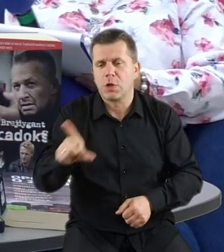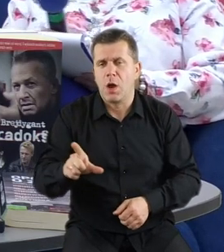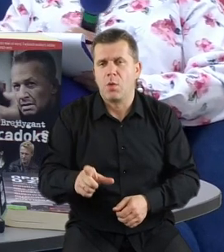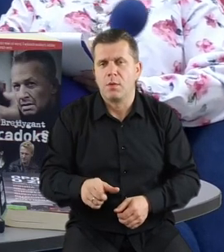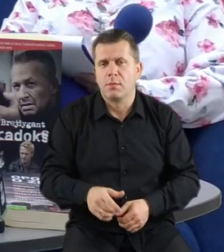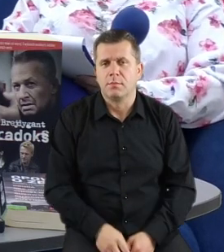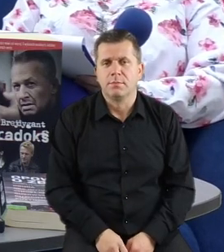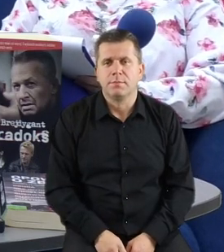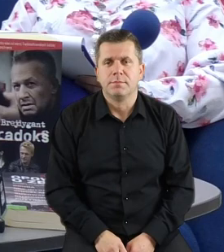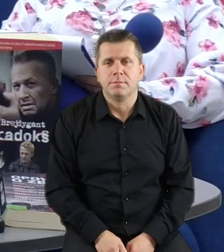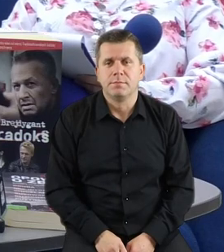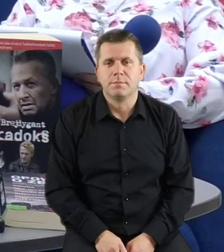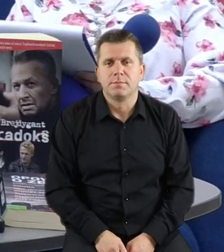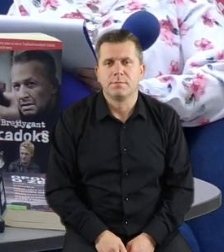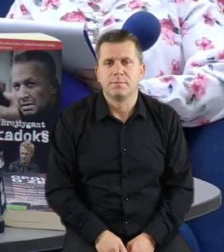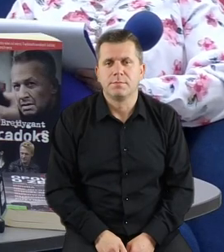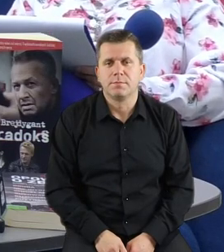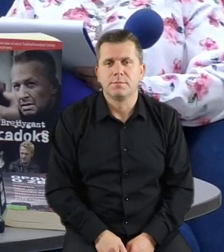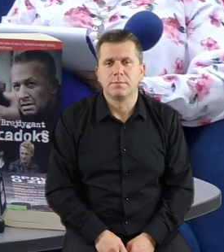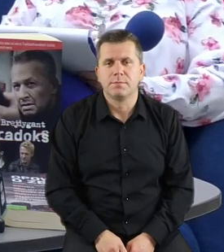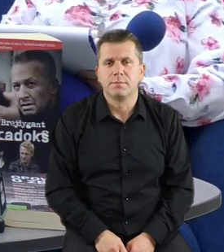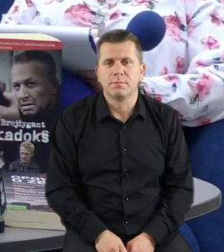jest niedobra raczej.